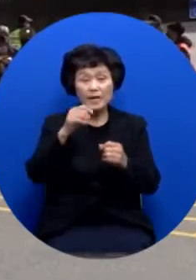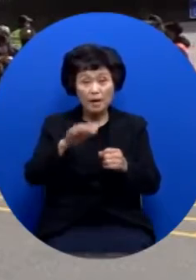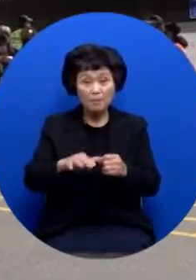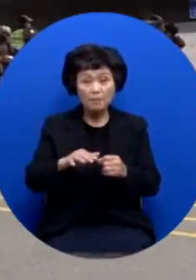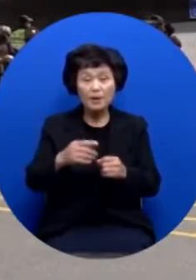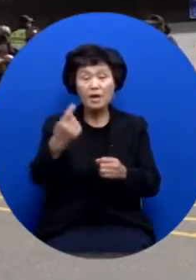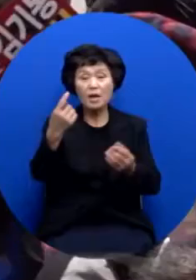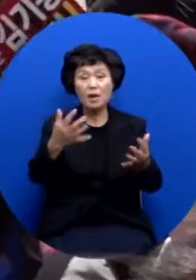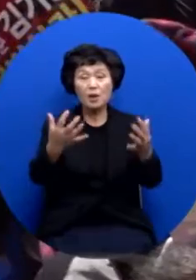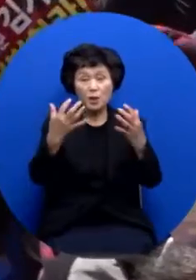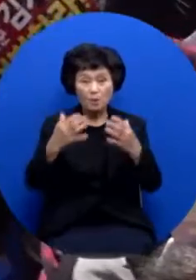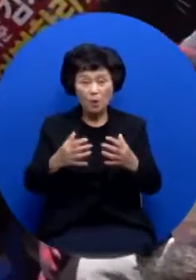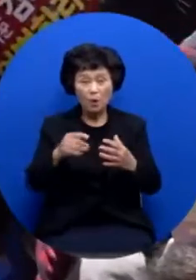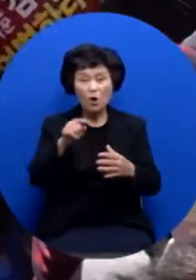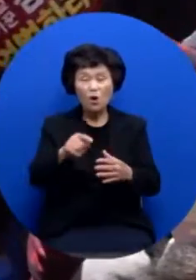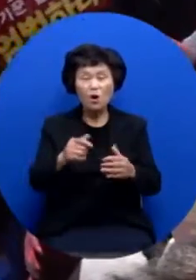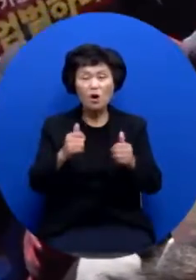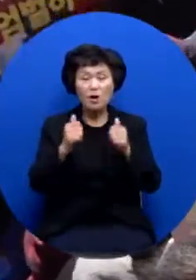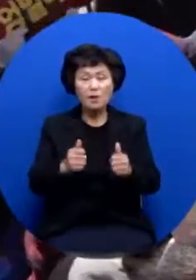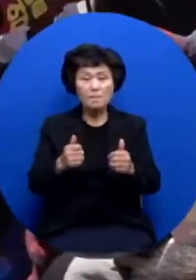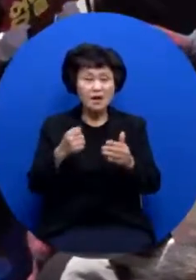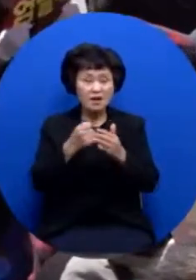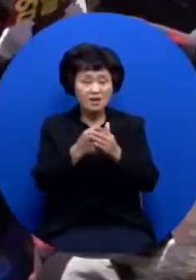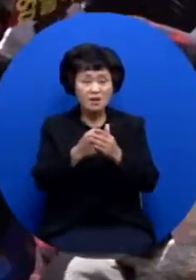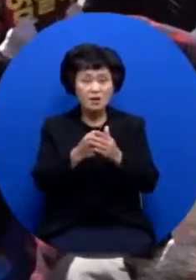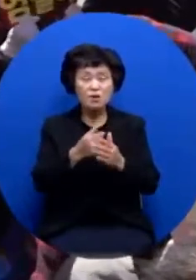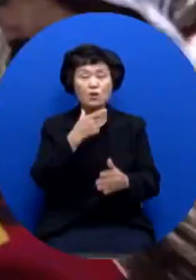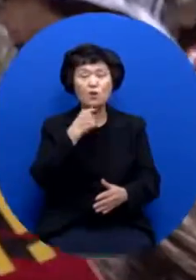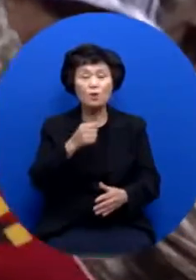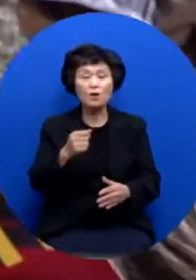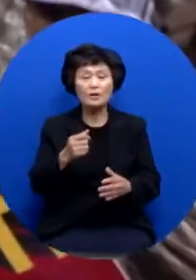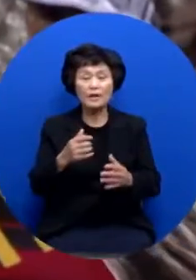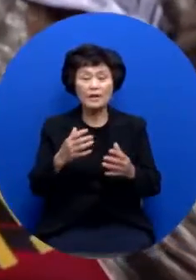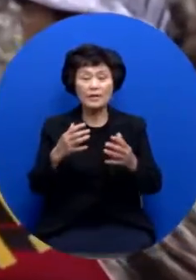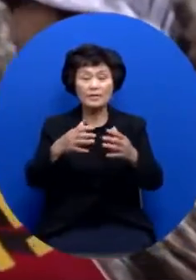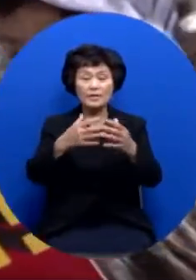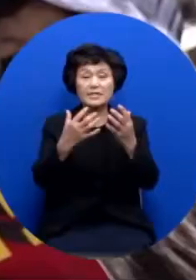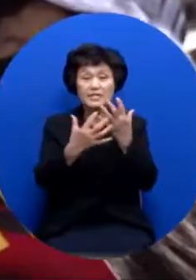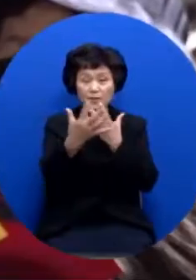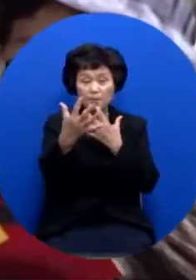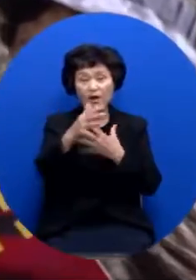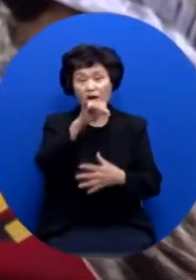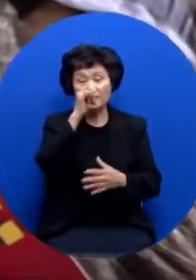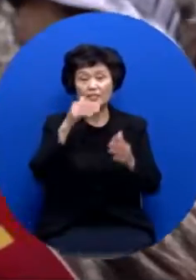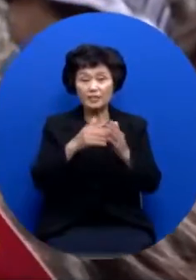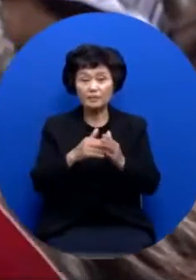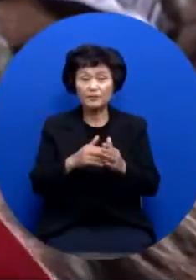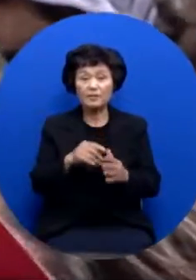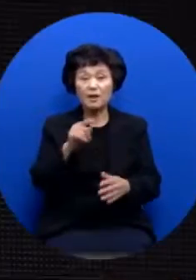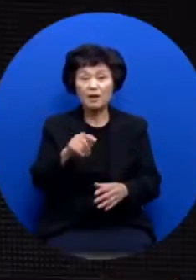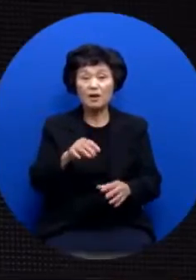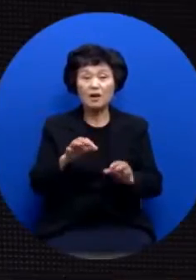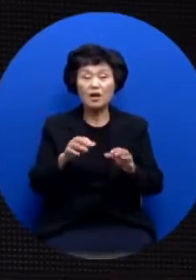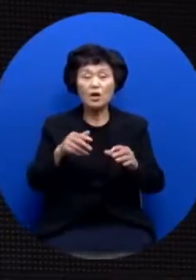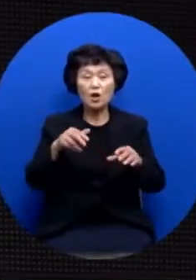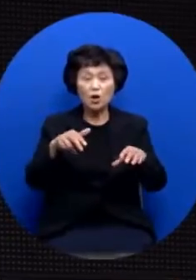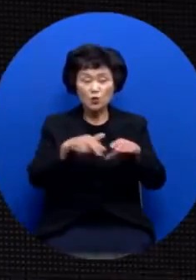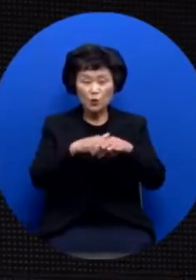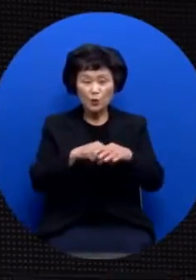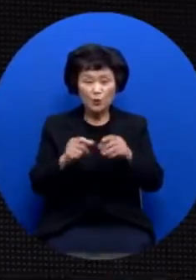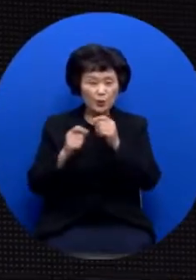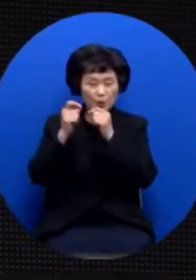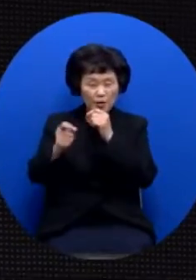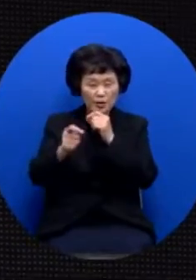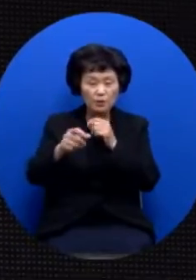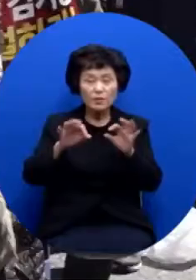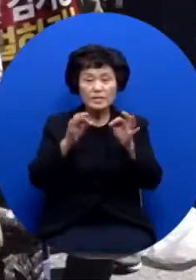17일대법원앞에모여 김목사에대한판결을촉구하는집회를열었다. " 종교사기꾼김기동을엄벌하라"는플래